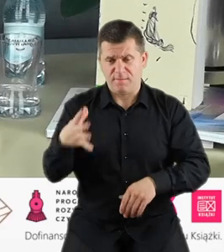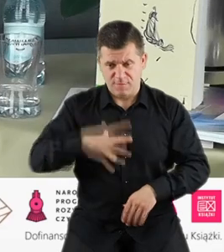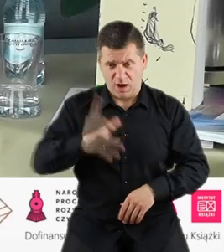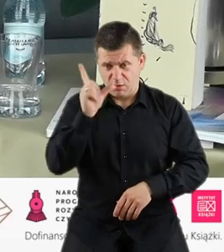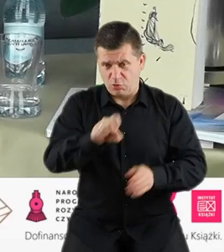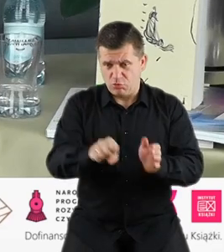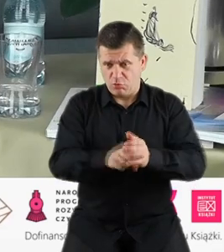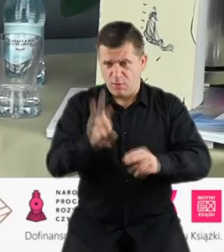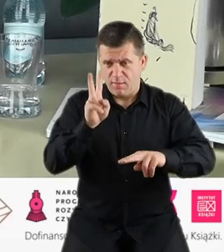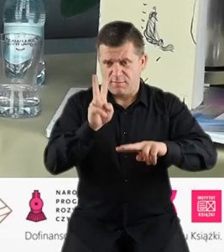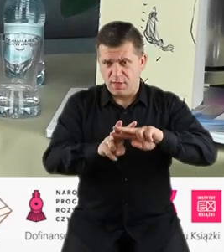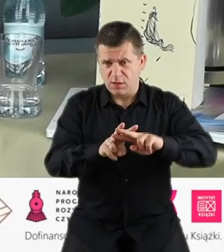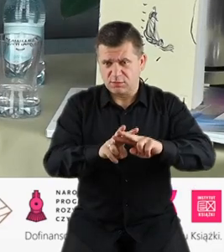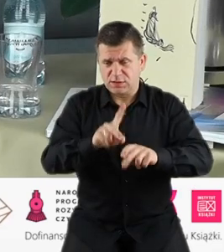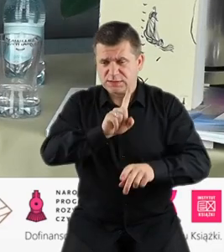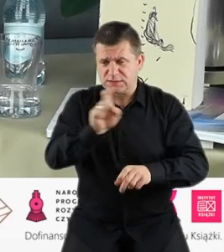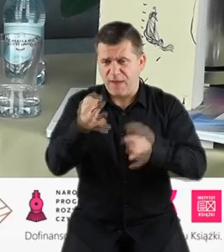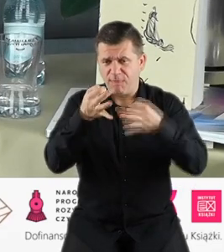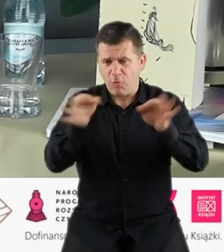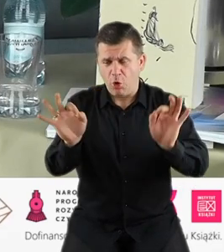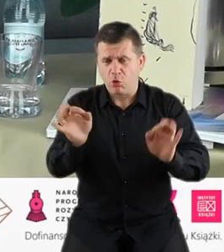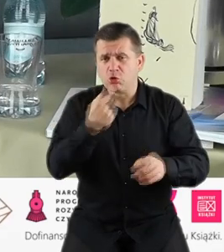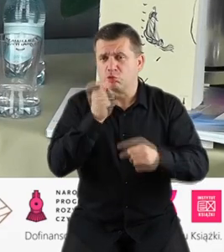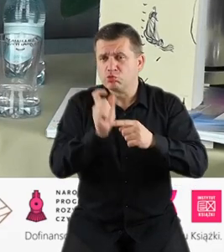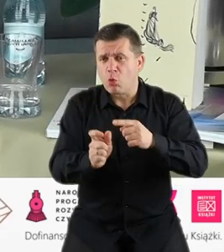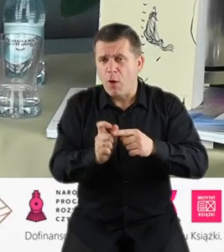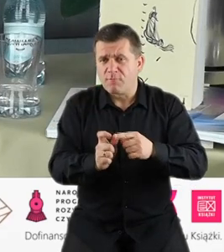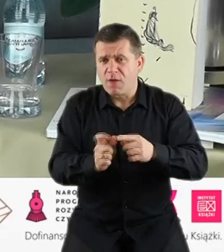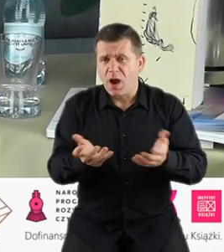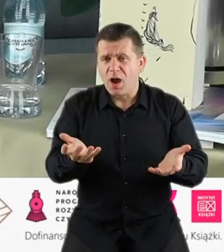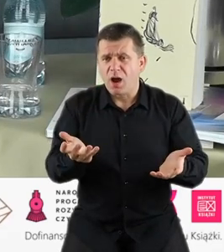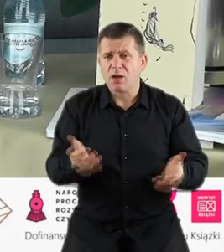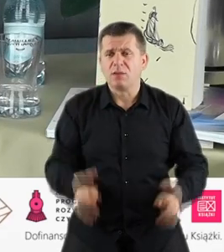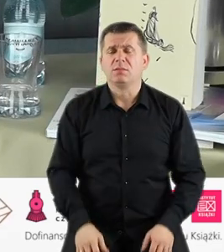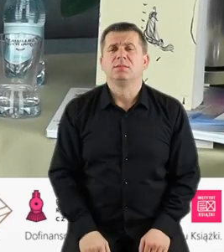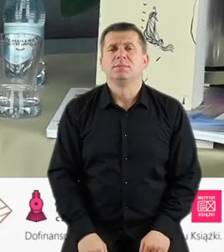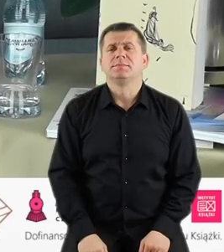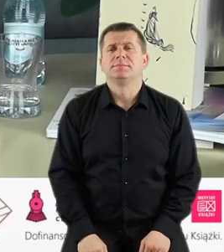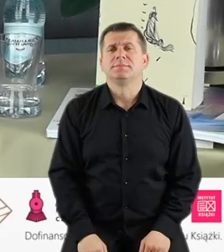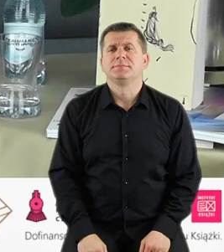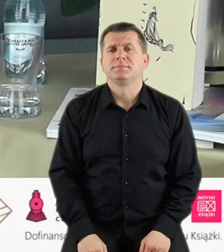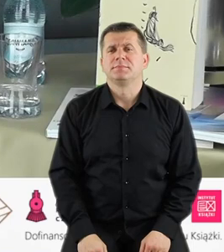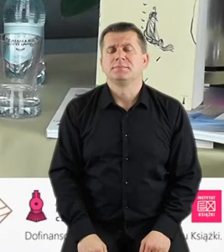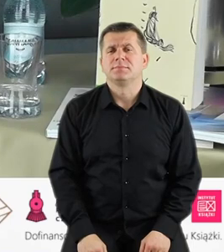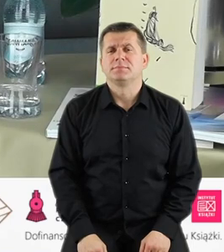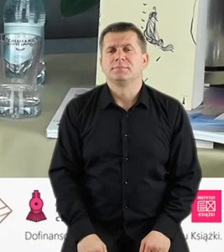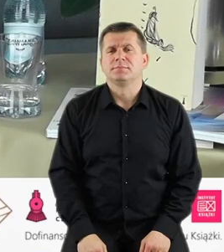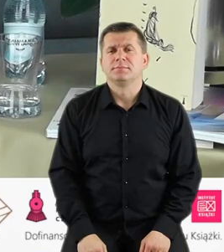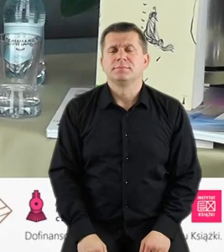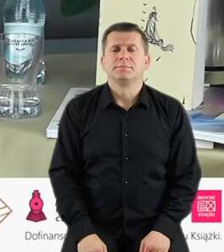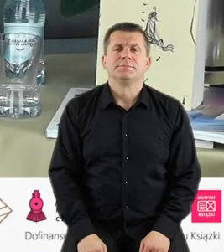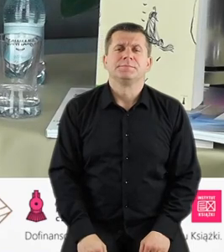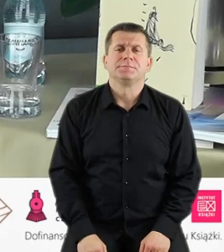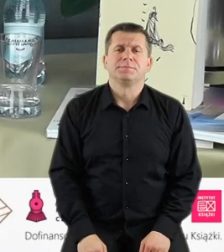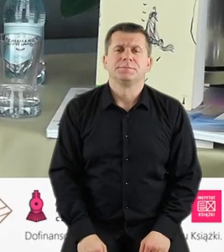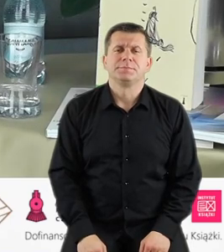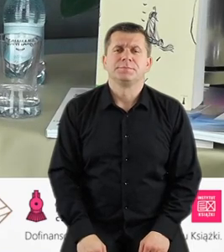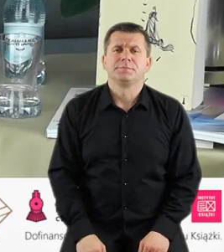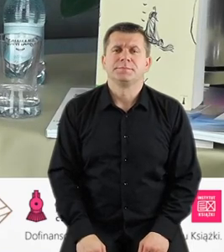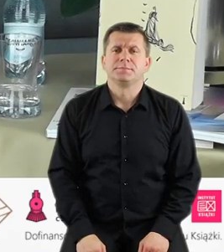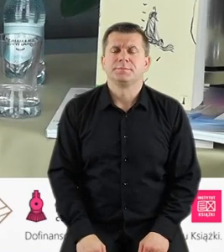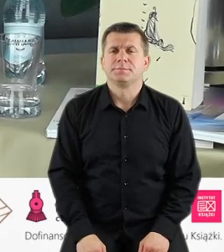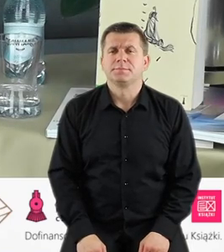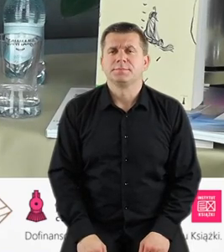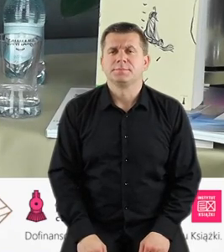iść do więzienia za wolność słowa? Nie? I właśnie tak, takie to